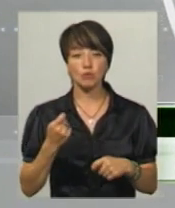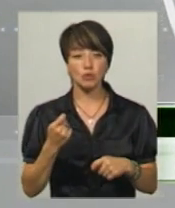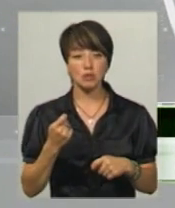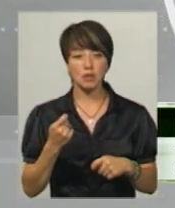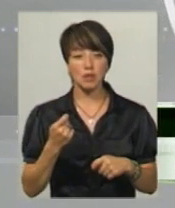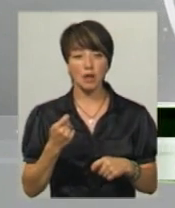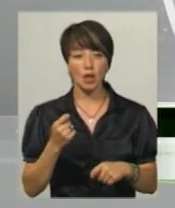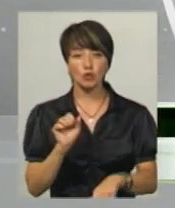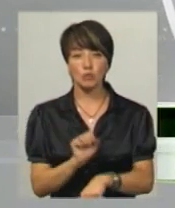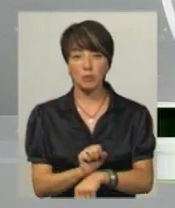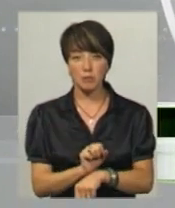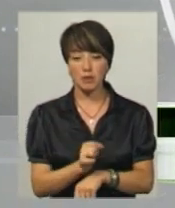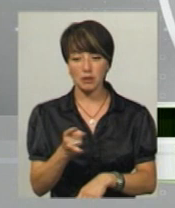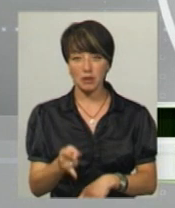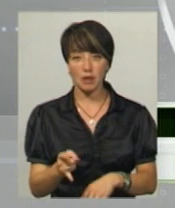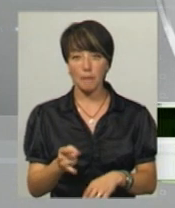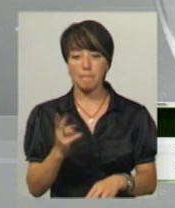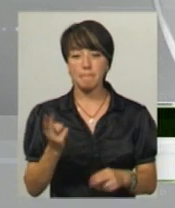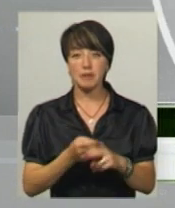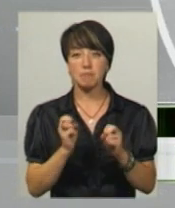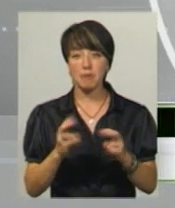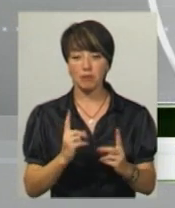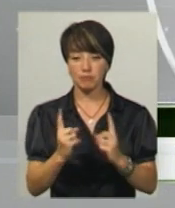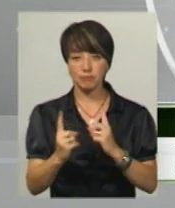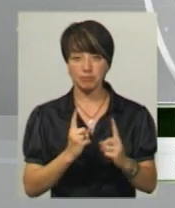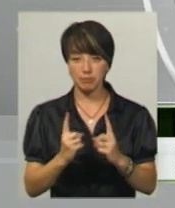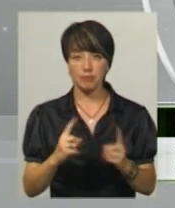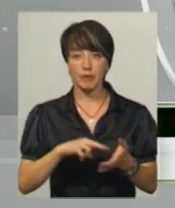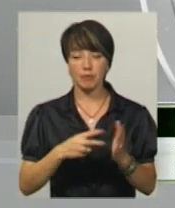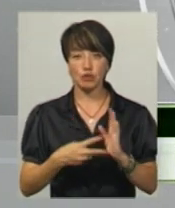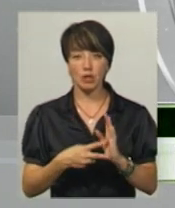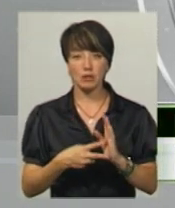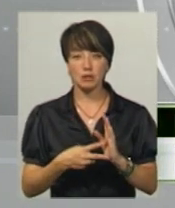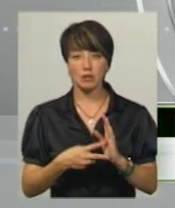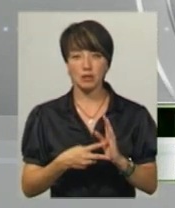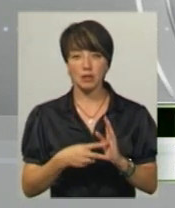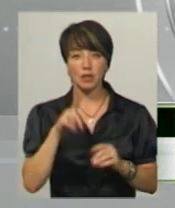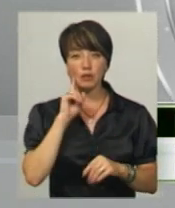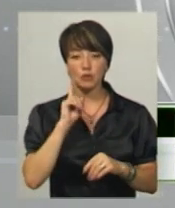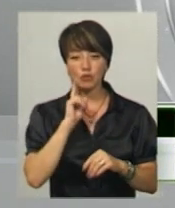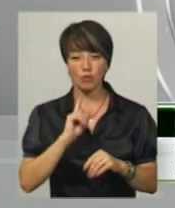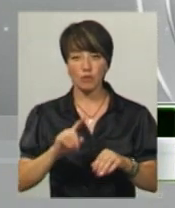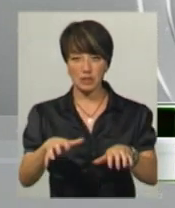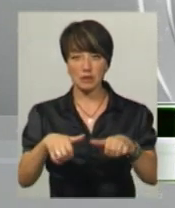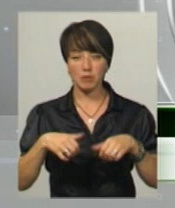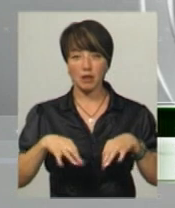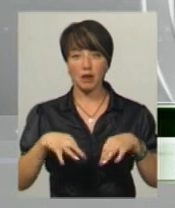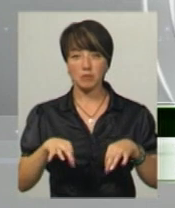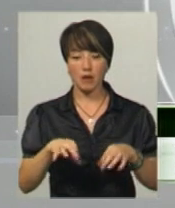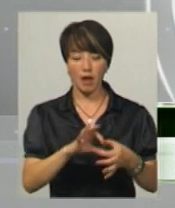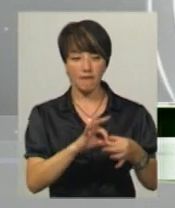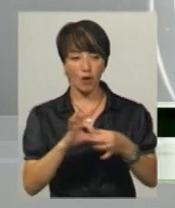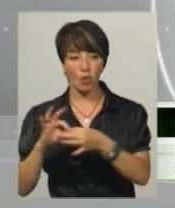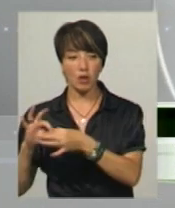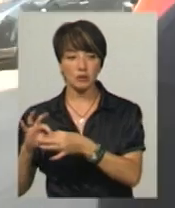стоянки, що створить безпеку, перешкоду безпеці дорожнього руху, передбачається тимчасове затримання транспортного засобу, тобто евакуація